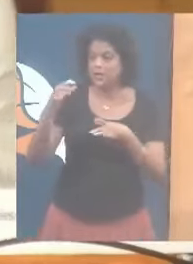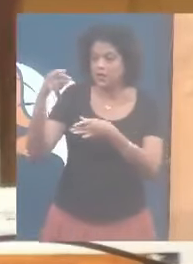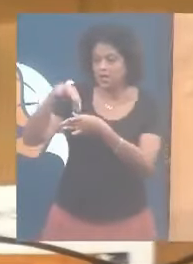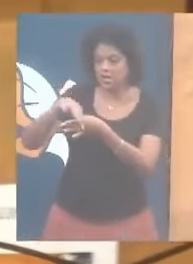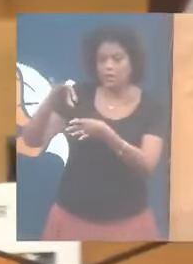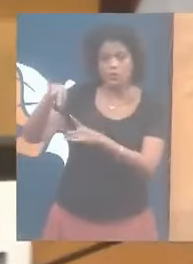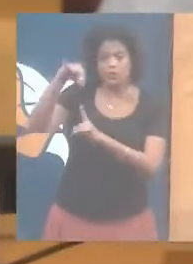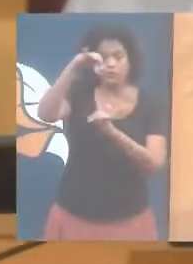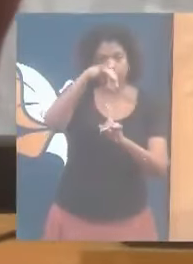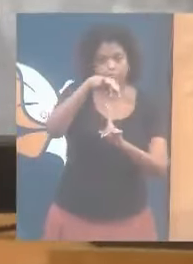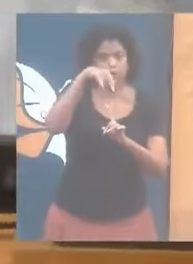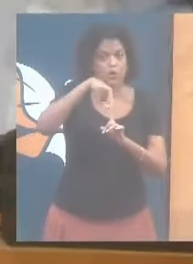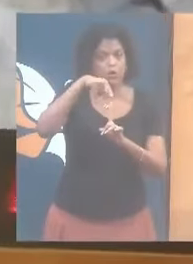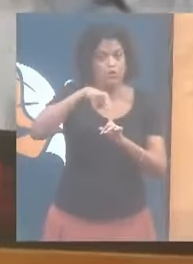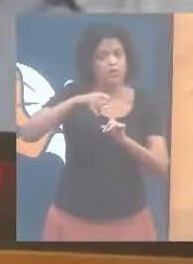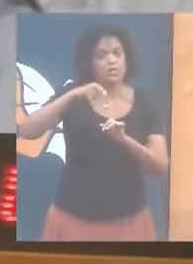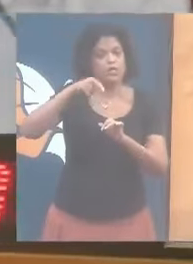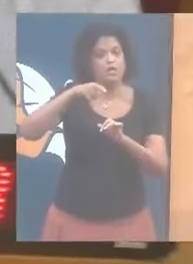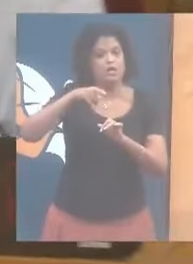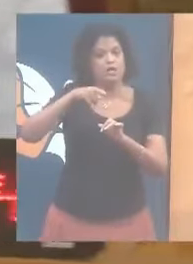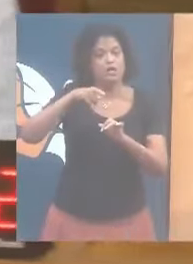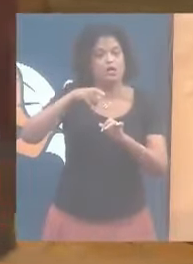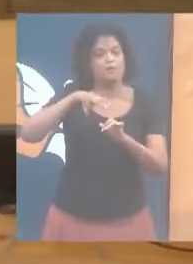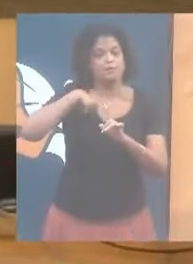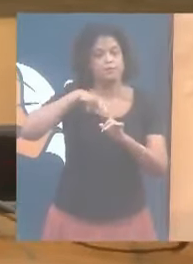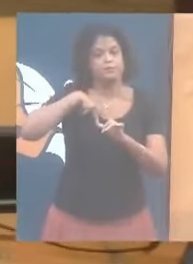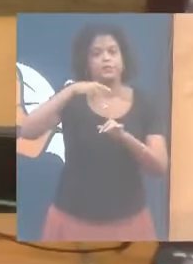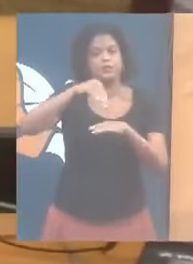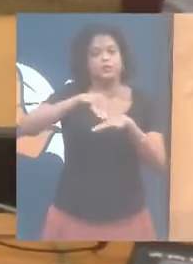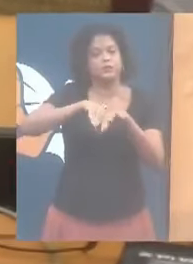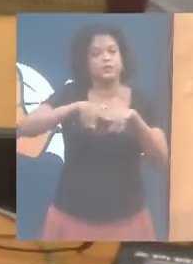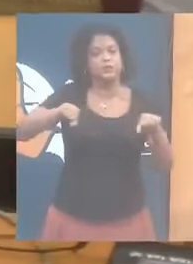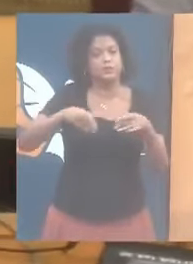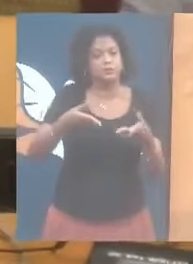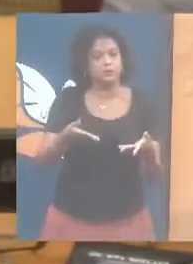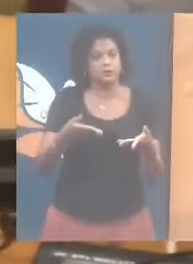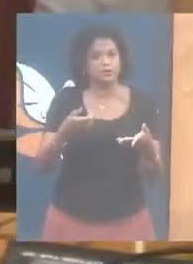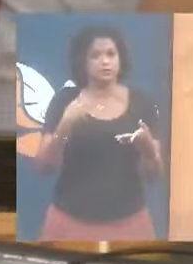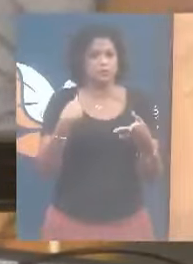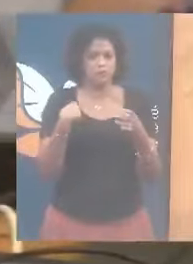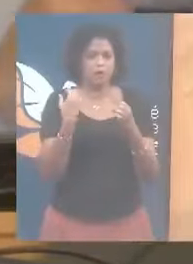exécutif. Ce que je préconise,